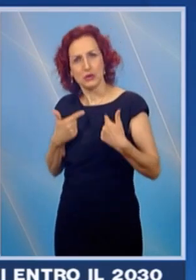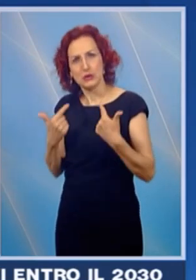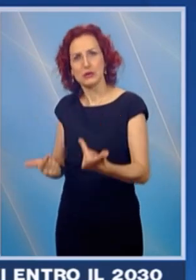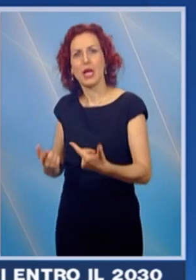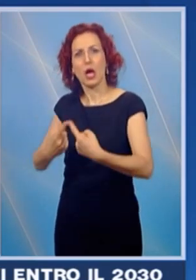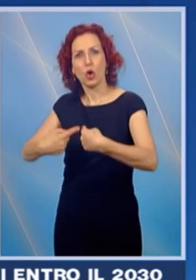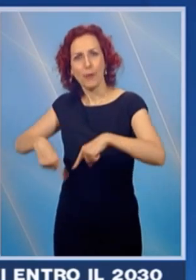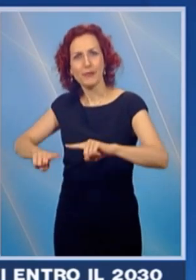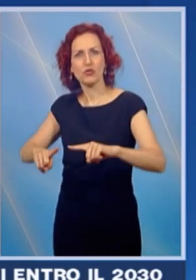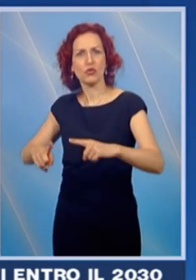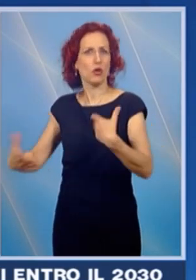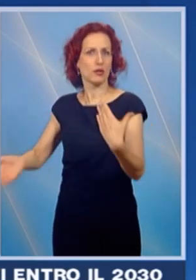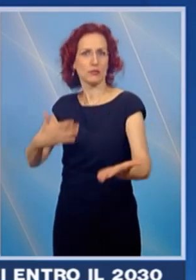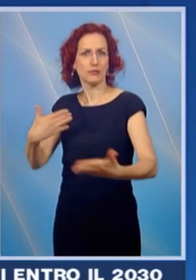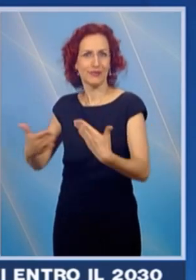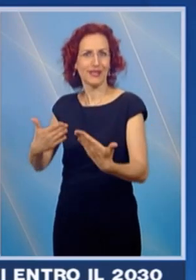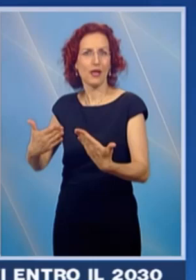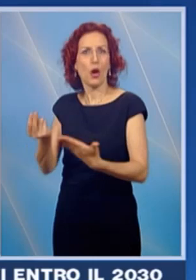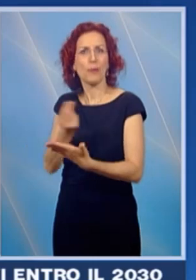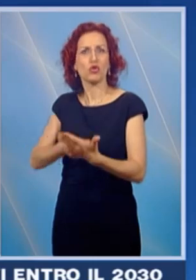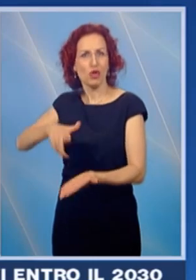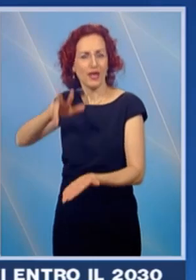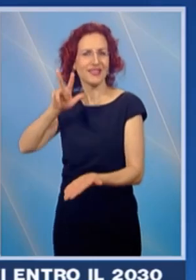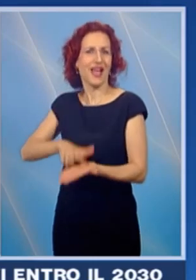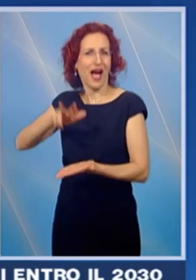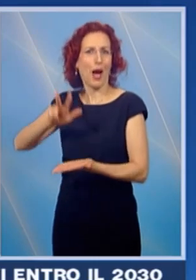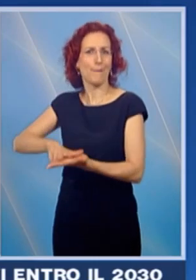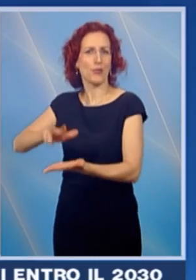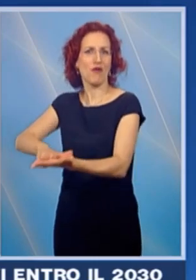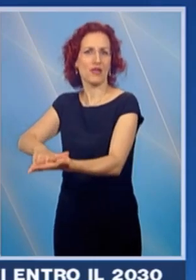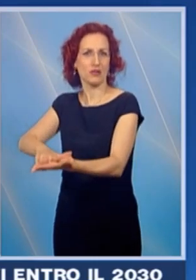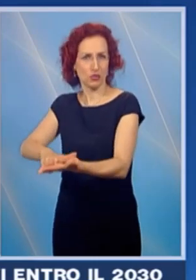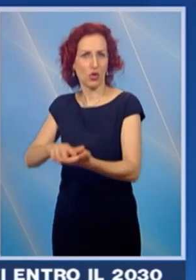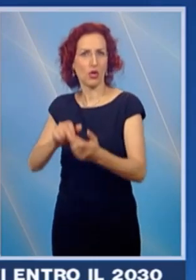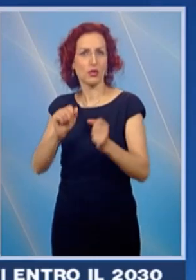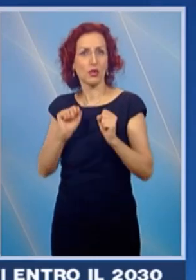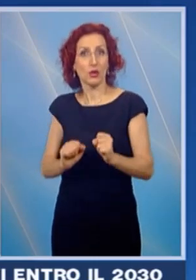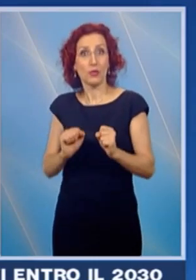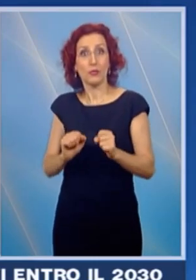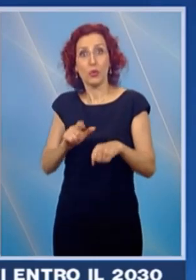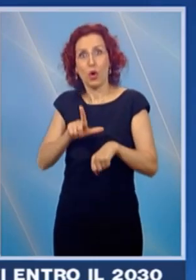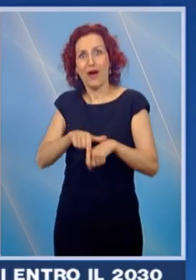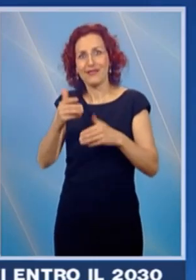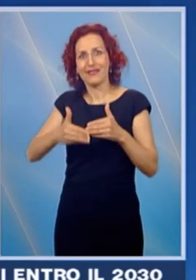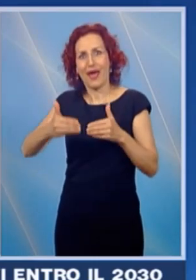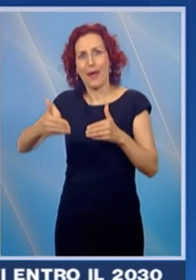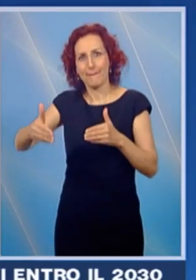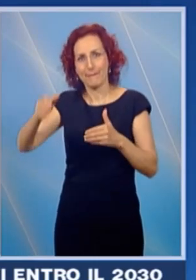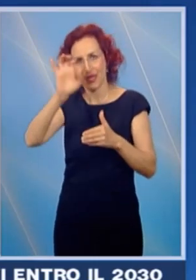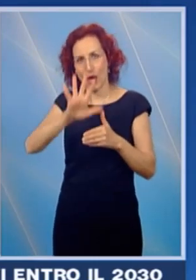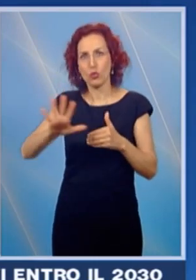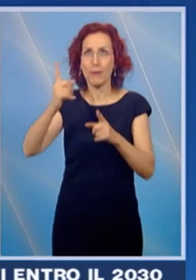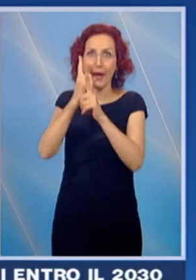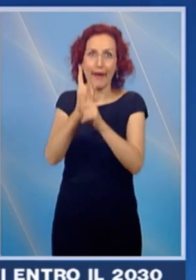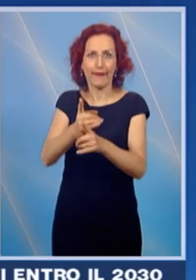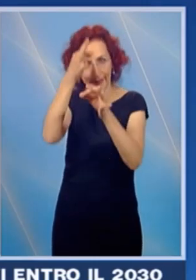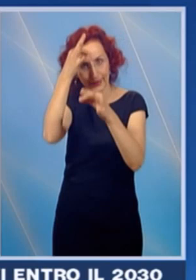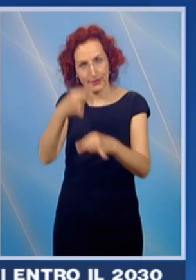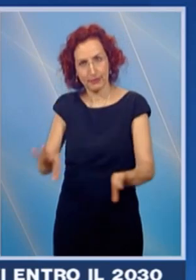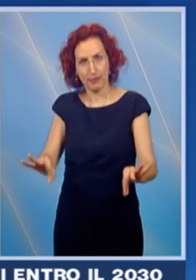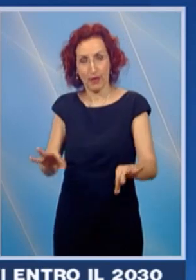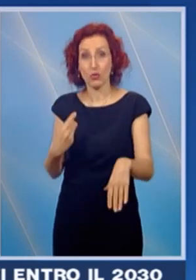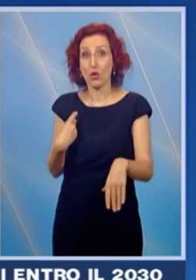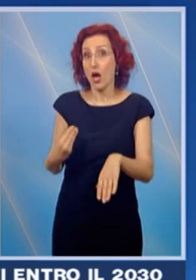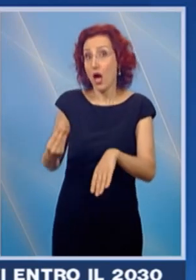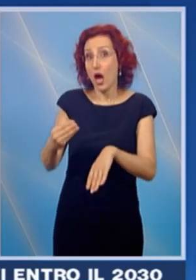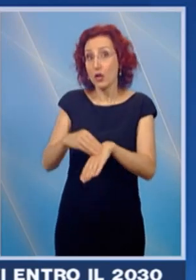innalzare i ritmi di approvazione dei progetti e per consentire il rispetto ai targeti europei. Aggiungo verbalmente che anche la